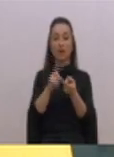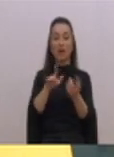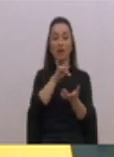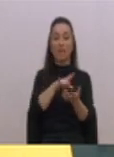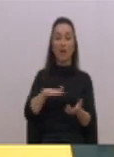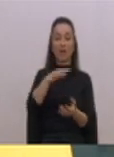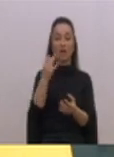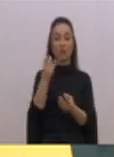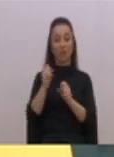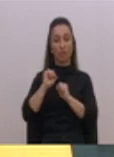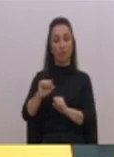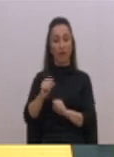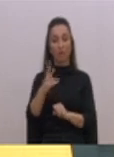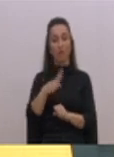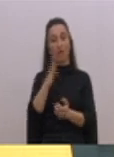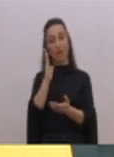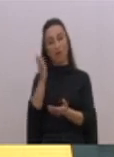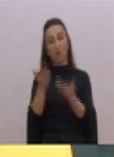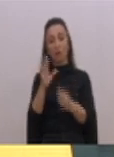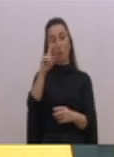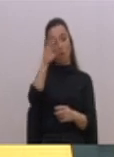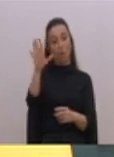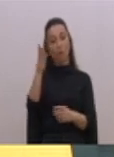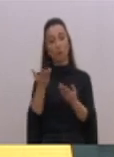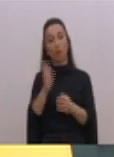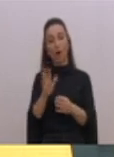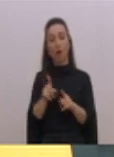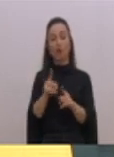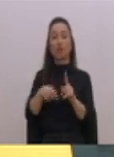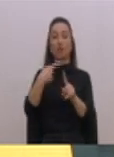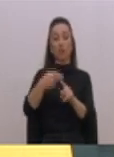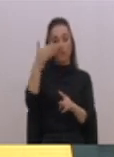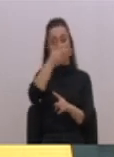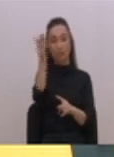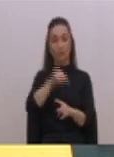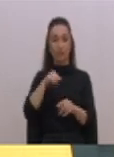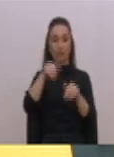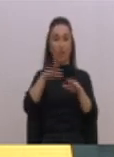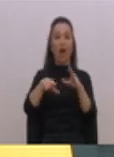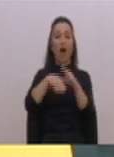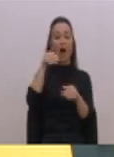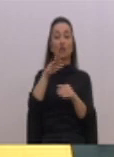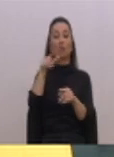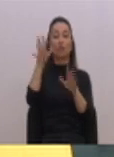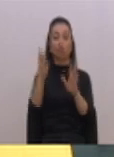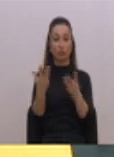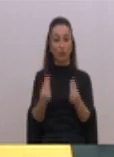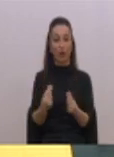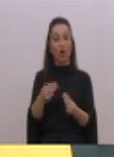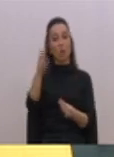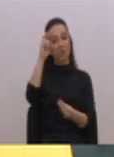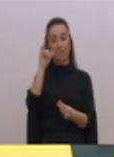ქვეყნის ინტერესების დაცვა. იქნება თუ არა ეს პოპულარული, ამას შემდეგ საზოგადოება გადაწყვეტს არჩევნებში, მაგრამ ამით მთავრობა